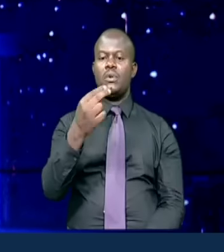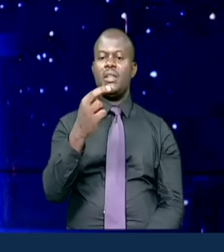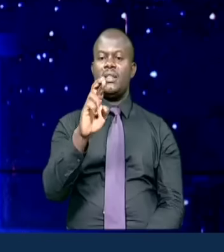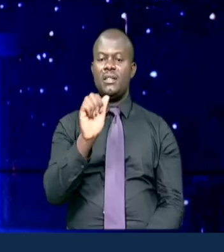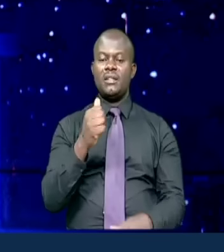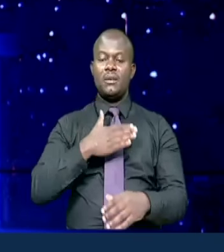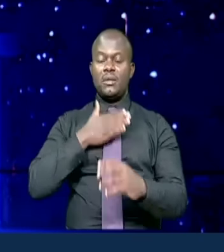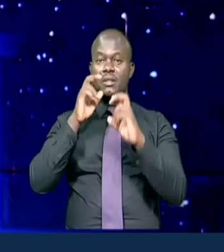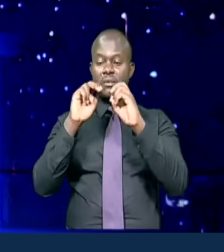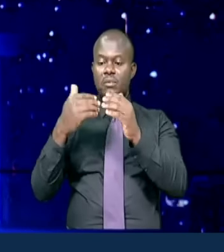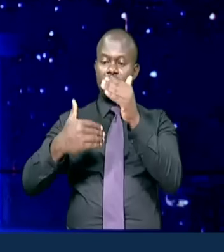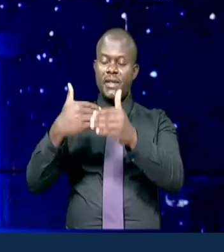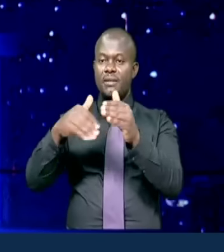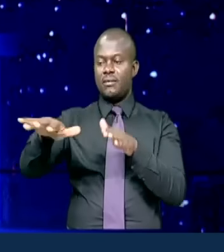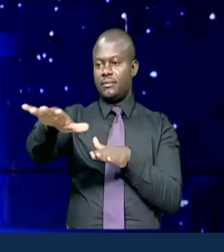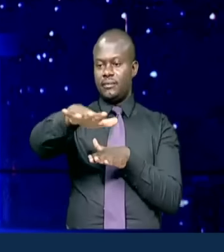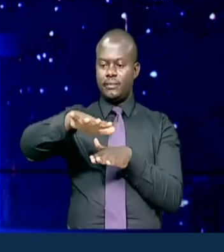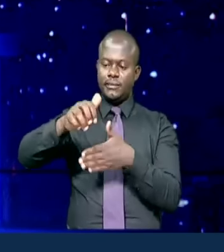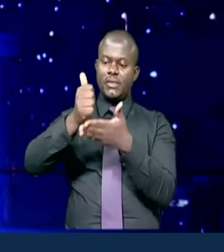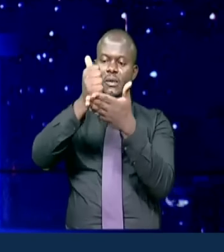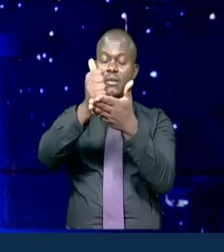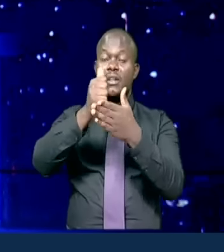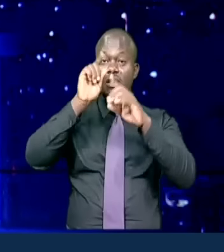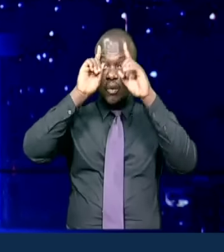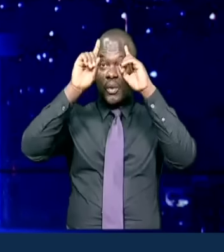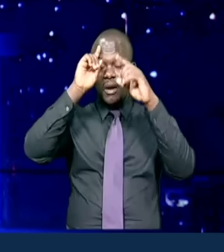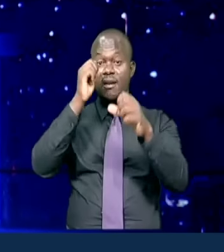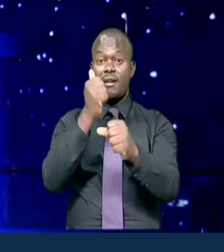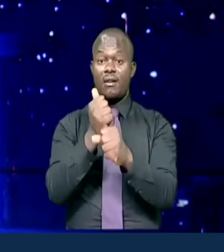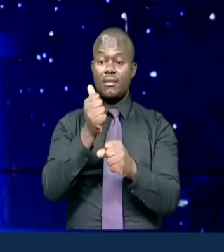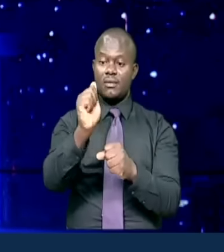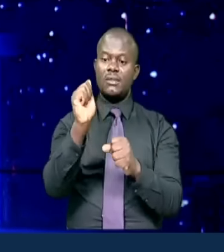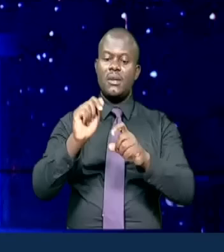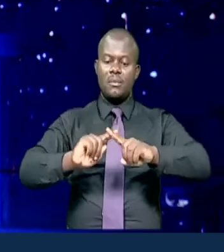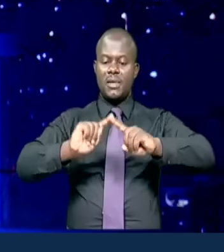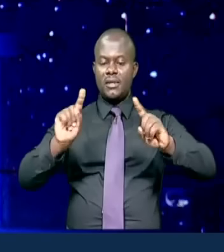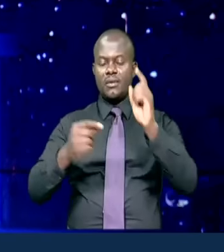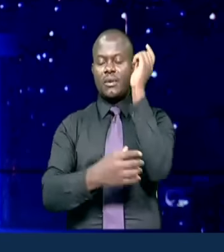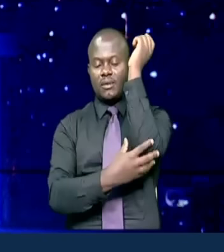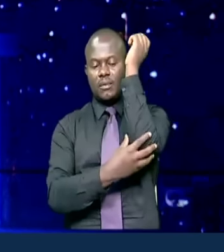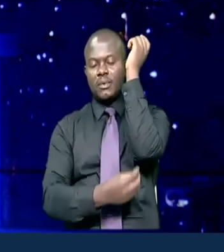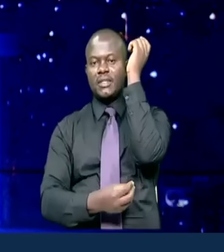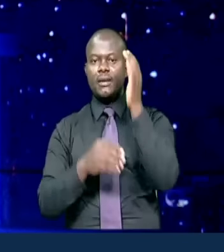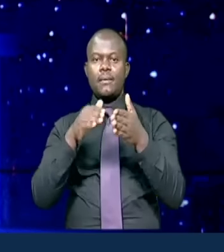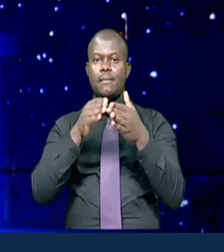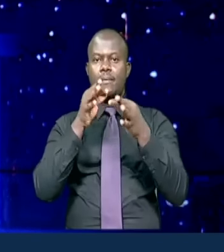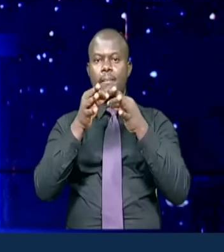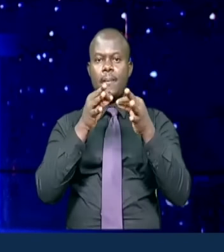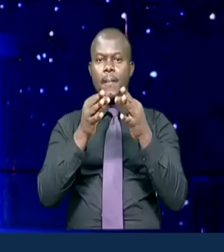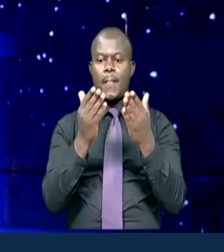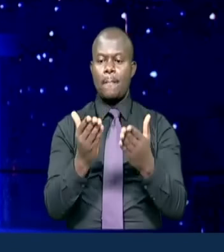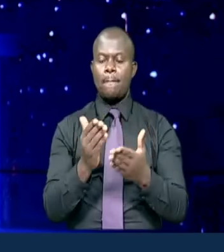ko kwegerezwa agakiriro biri kubafasha kwihangira imirimo bagatandukana n'ubukene. Inkuru irambuye na